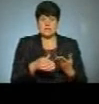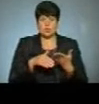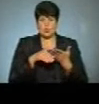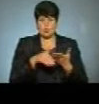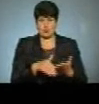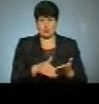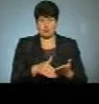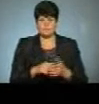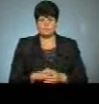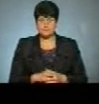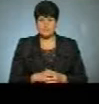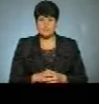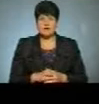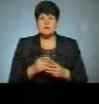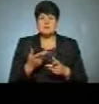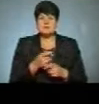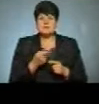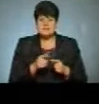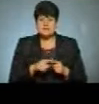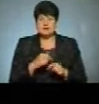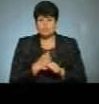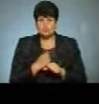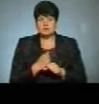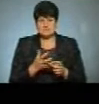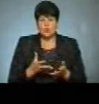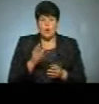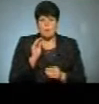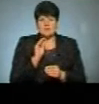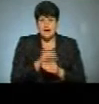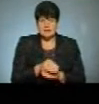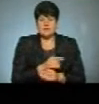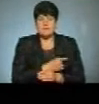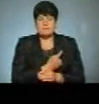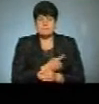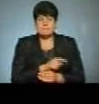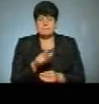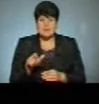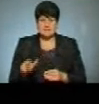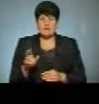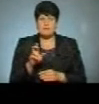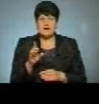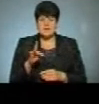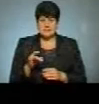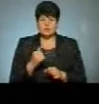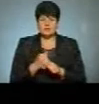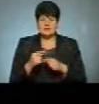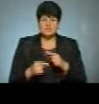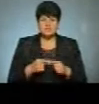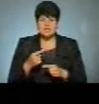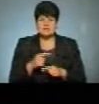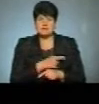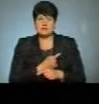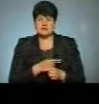із COVID-19. Плата роботи медиків, які надавали допомогу пацієнтам з COVID у березні, здійснювалася через медичну